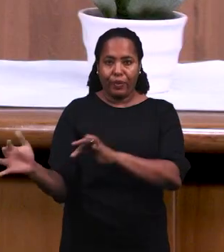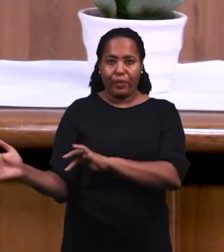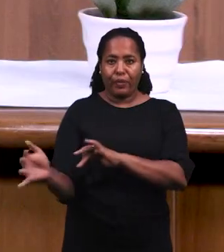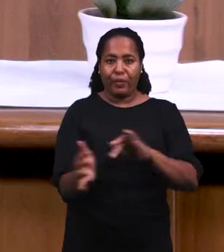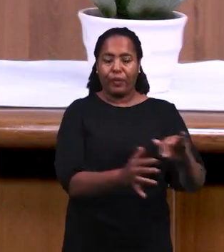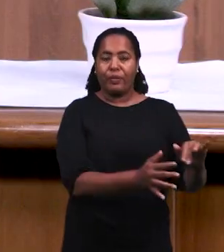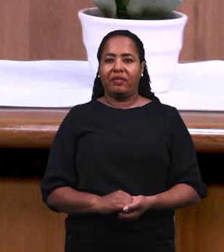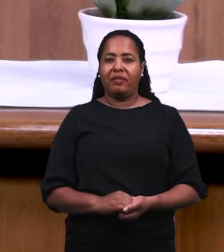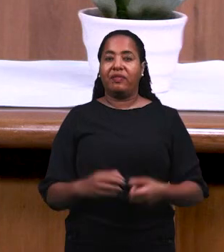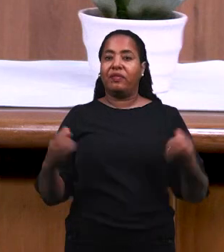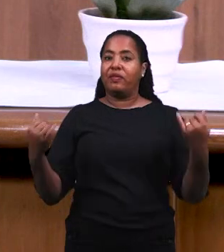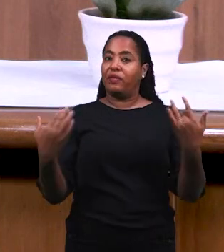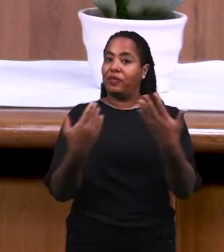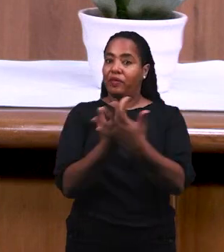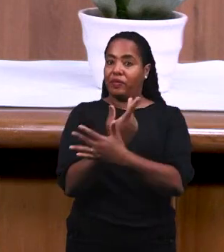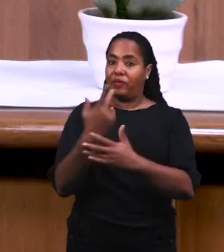Аминь.